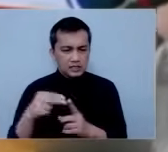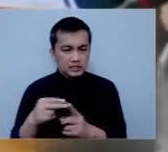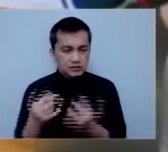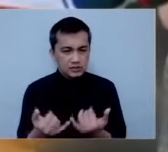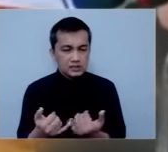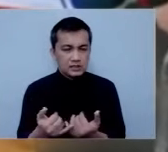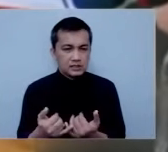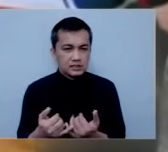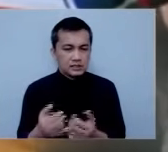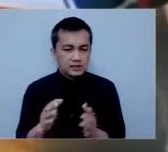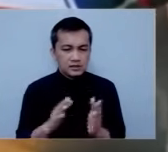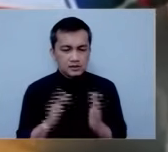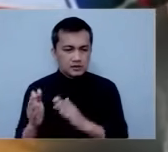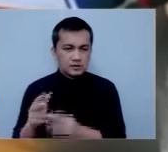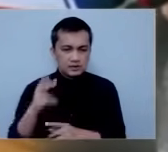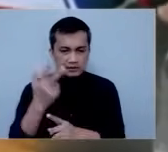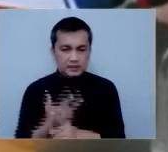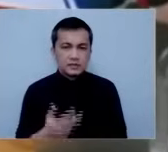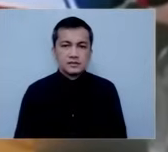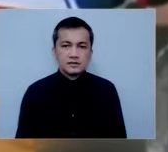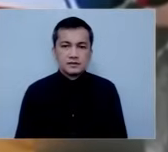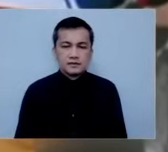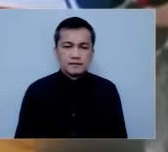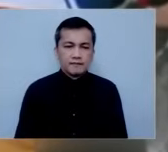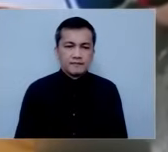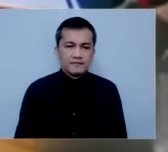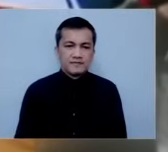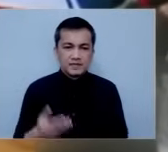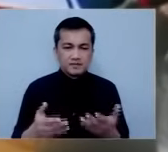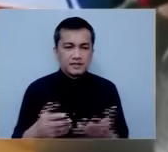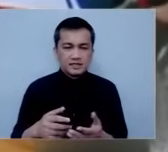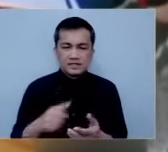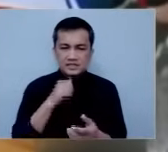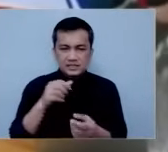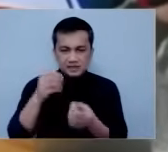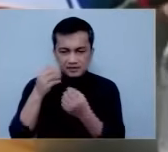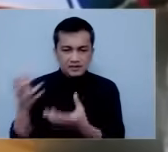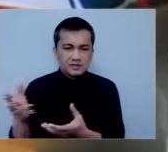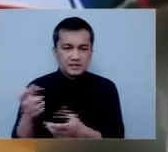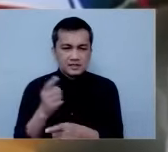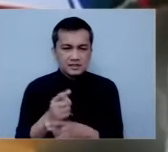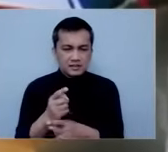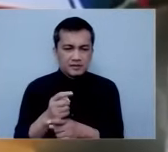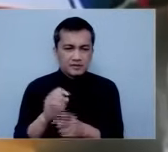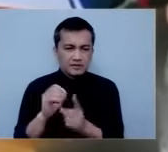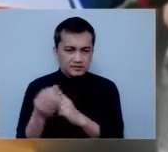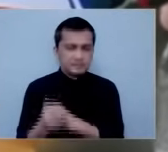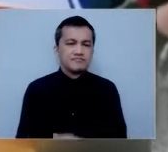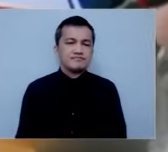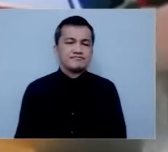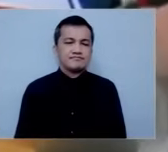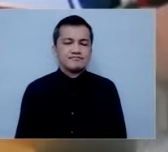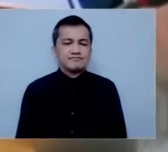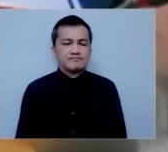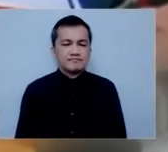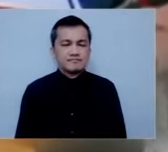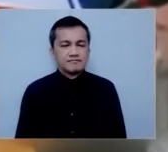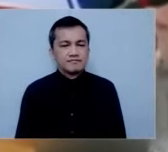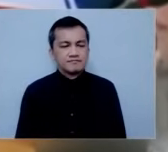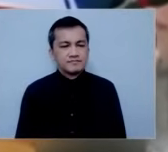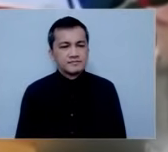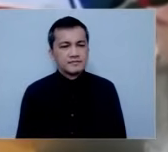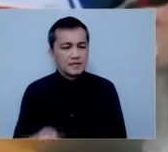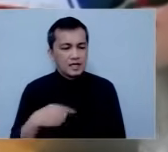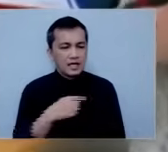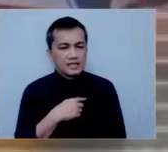may extension pang 3 months, baka po hindi po nabibigyan ng tamang briefing kaya ang ating mga law